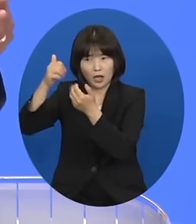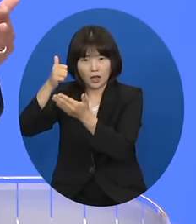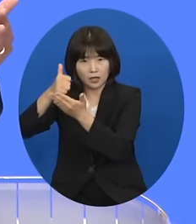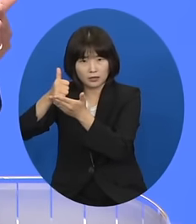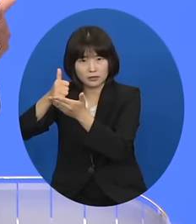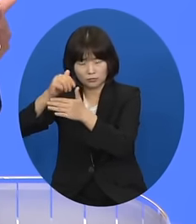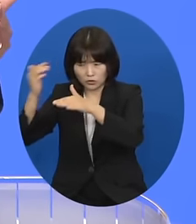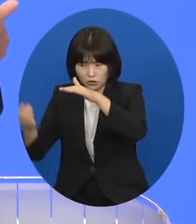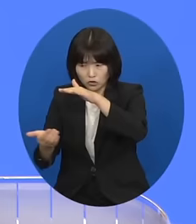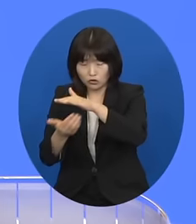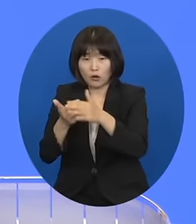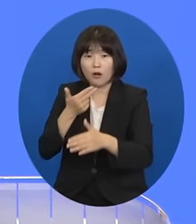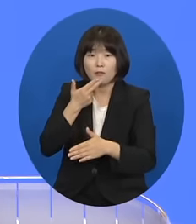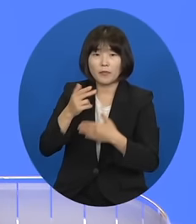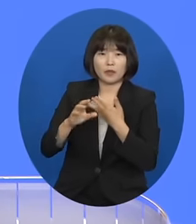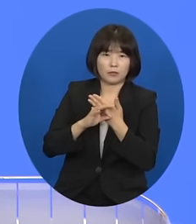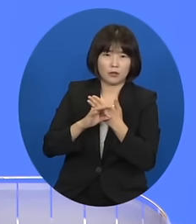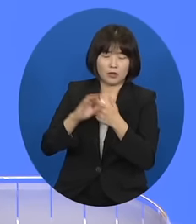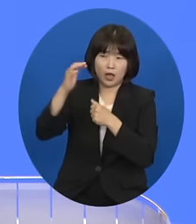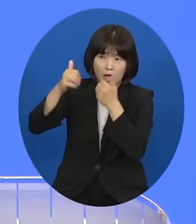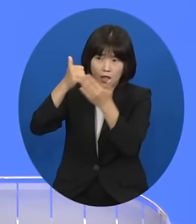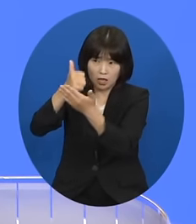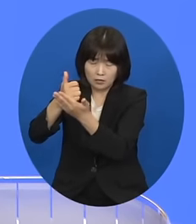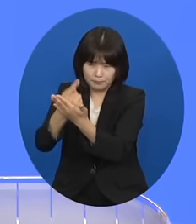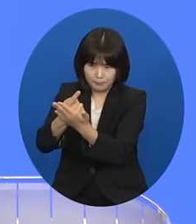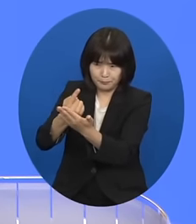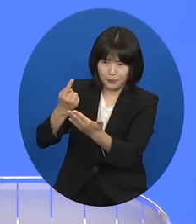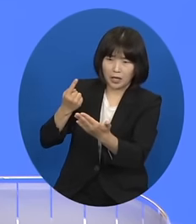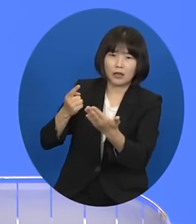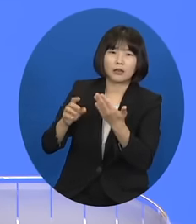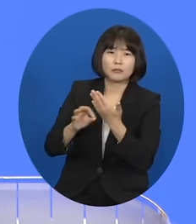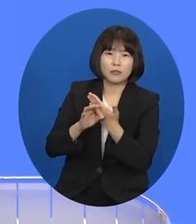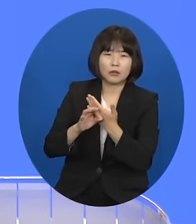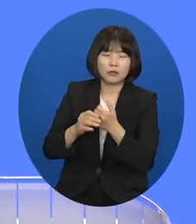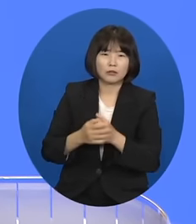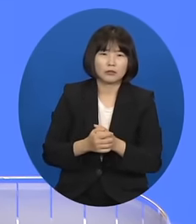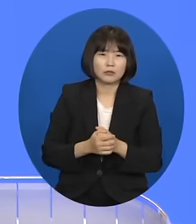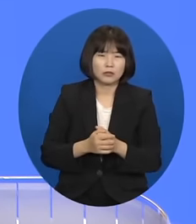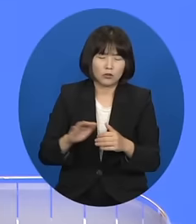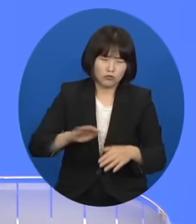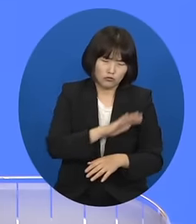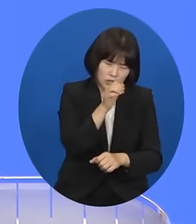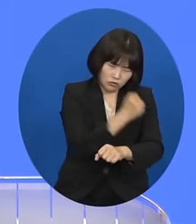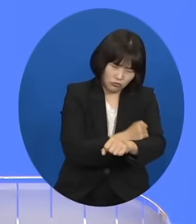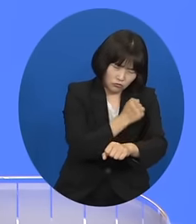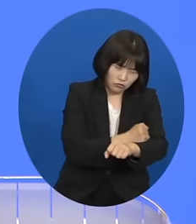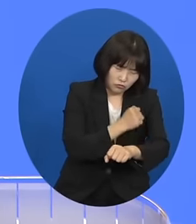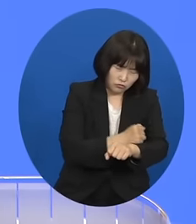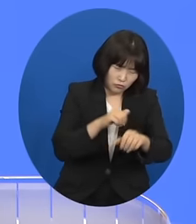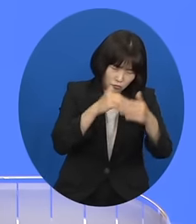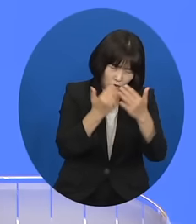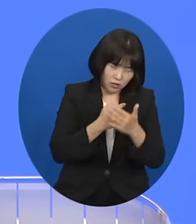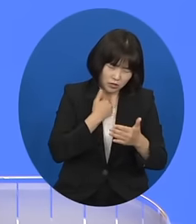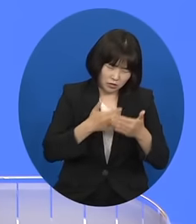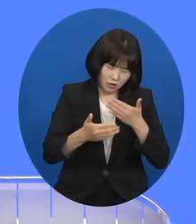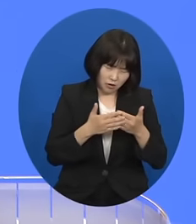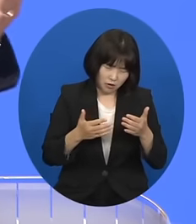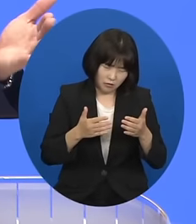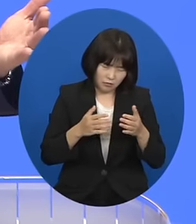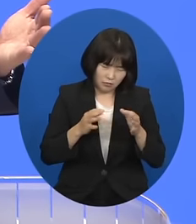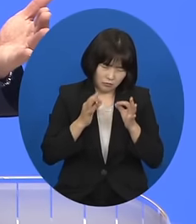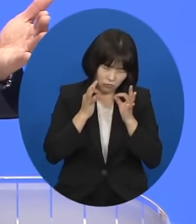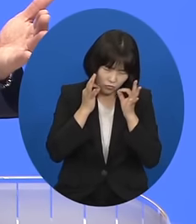떠나서 있다면 아무리 우리가 수고해도, 파수꾼이 깨어 있어도, 아무리 우리의 모든 경험을 쏟아부어도, 일찍